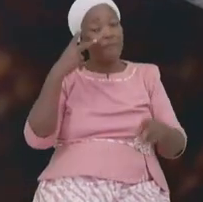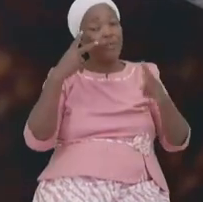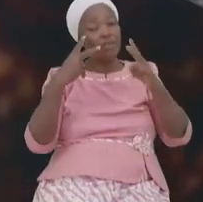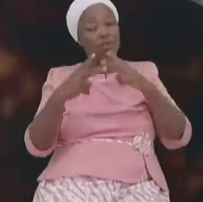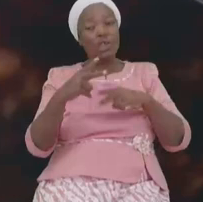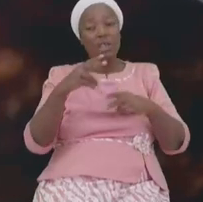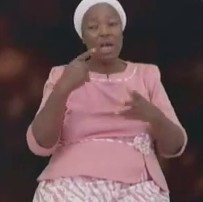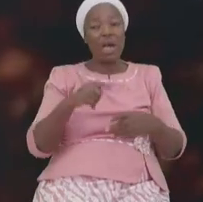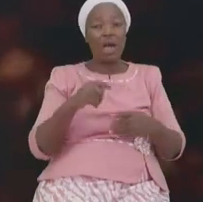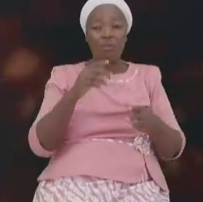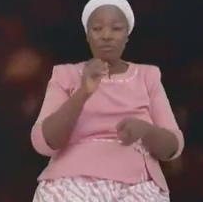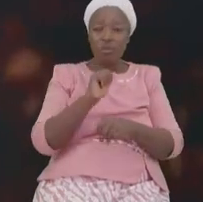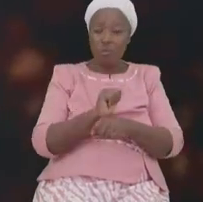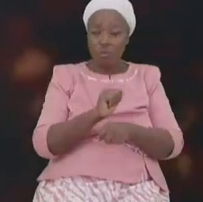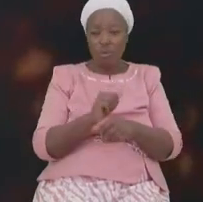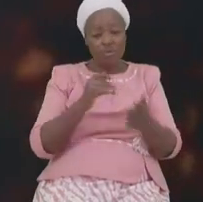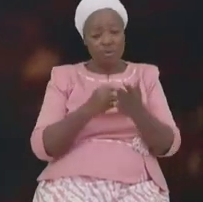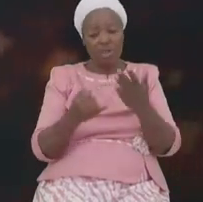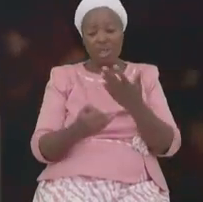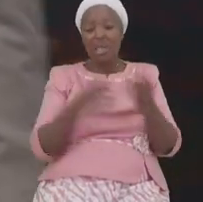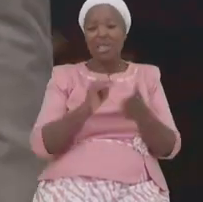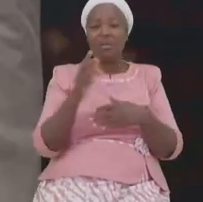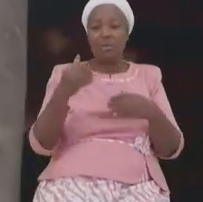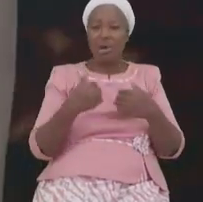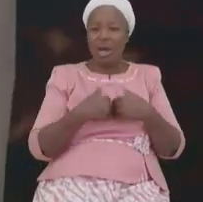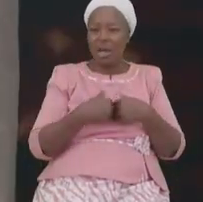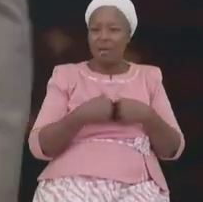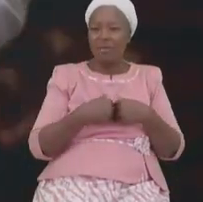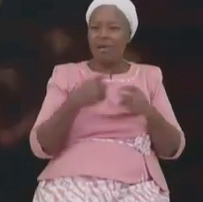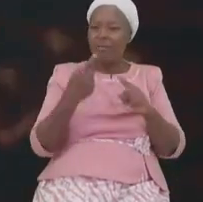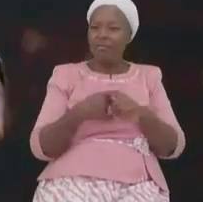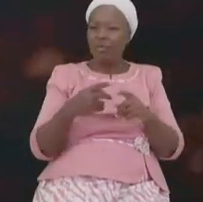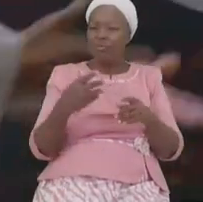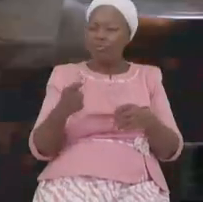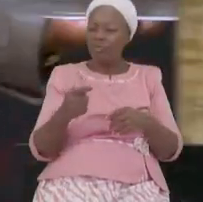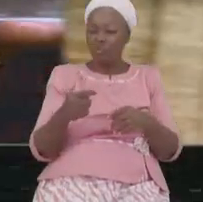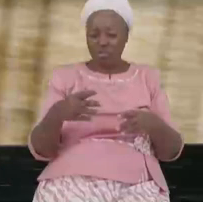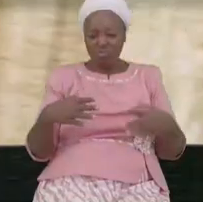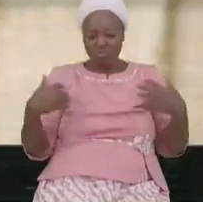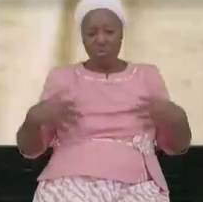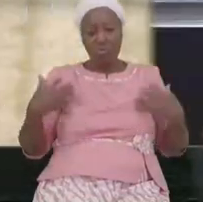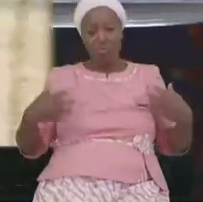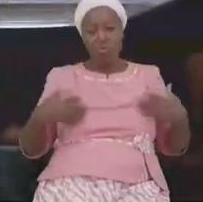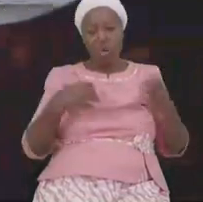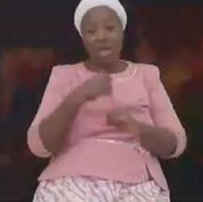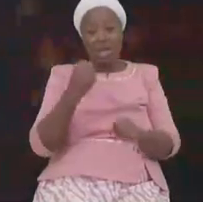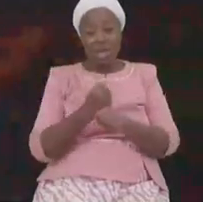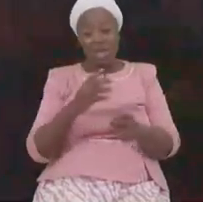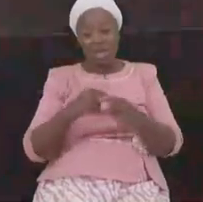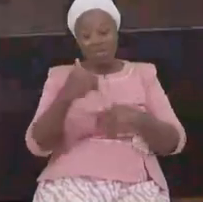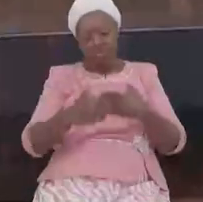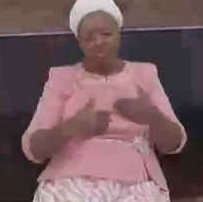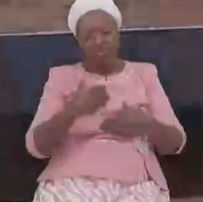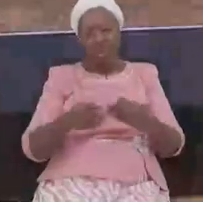projet que tu avais depuis l'enfance. Comme tu veux avancer et accomplir cela, la